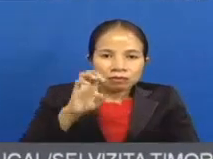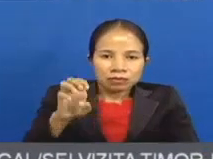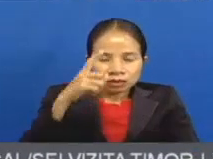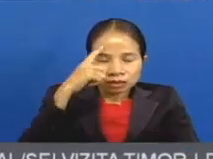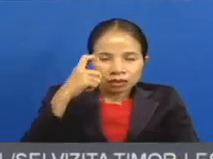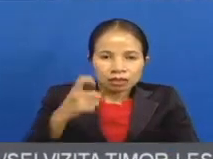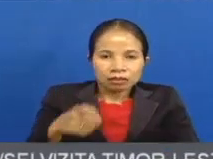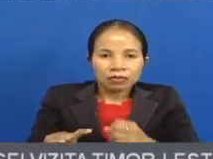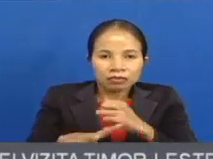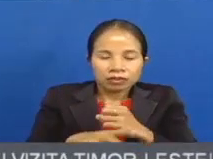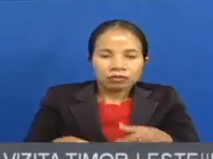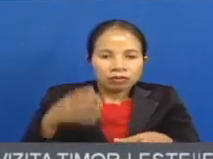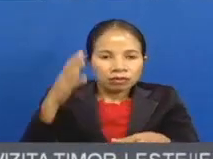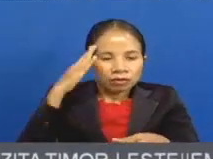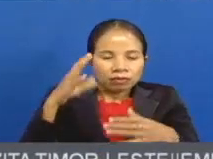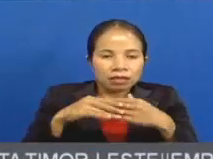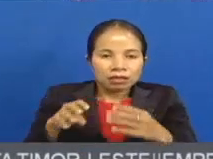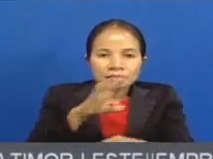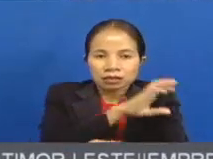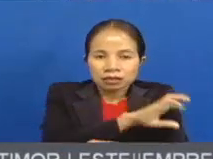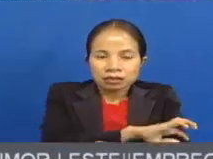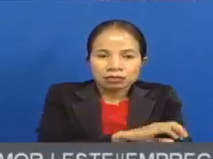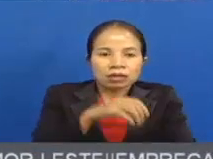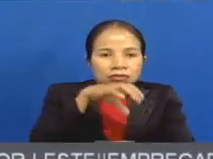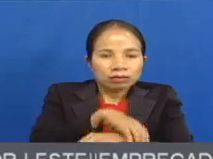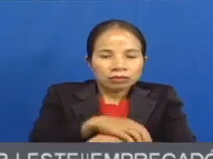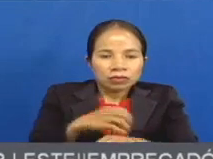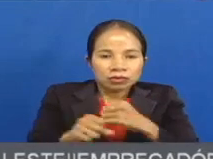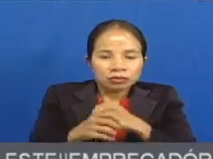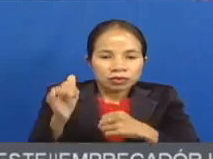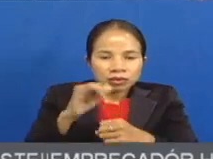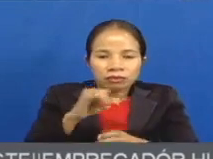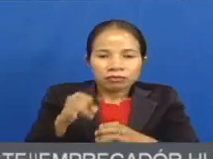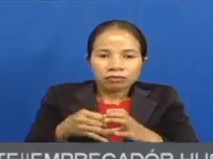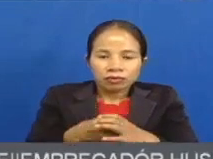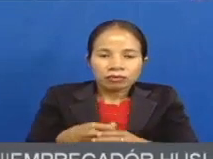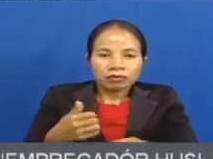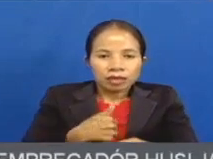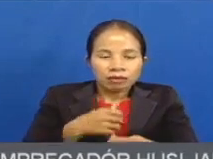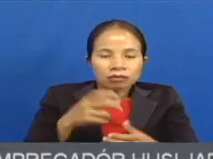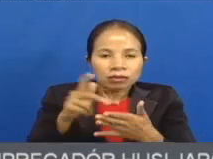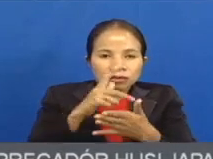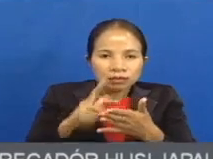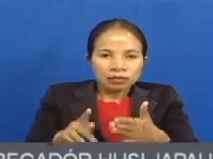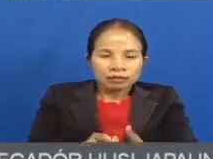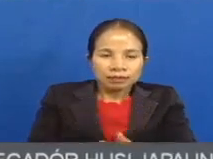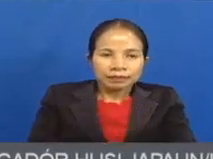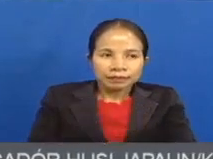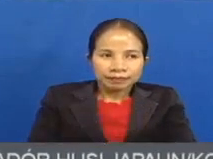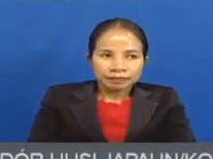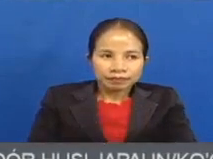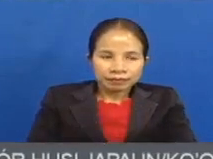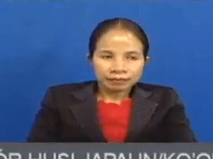Tambah ne, vítima desafia ba autoridade di segurança, atu kaptura suspeito sira nebe involve iha aktu krimine.